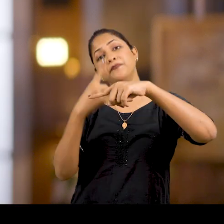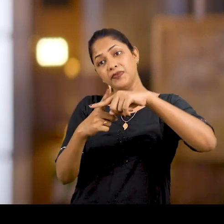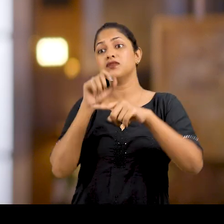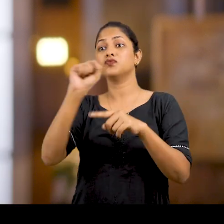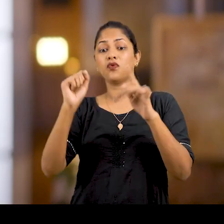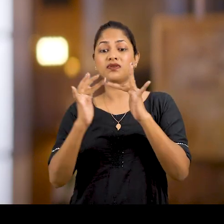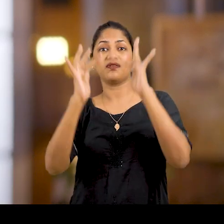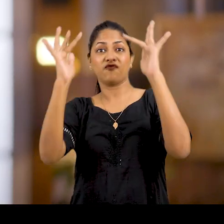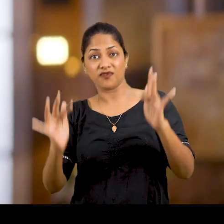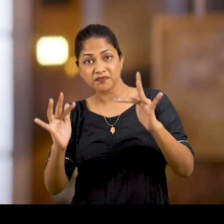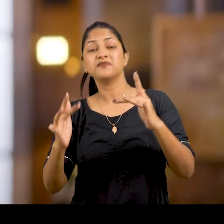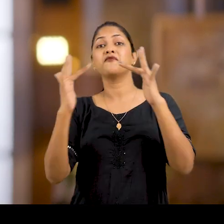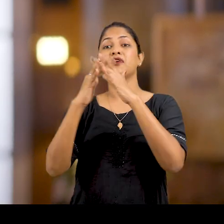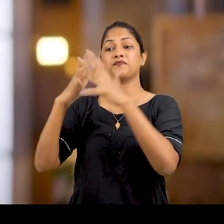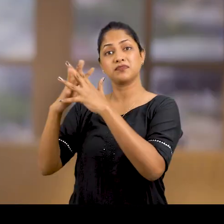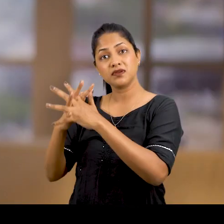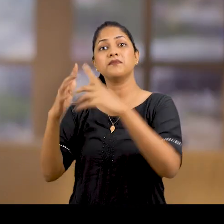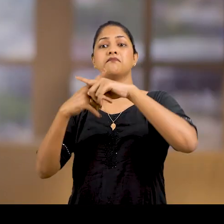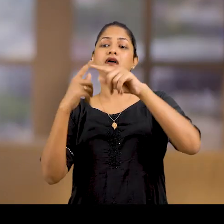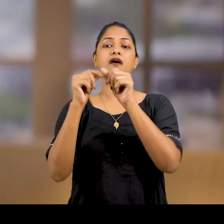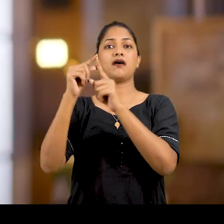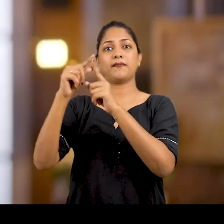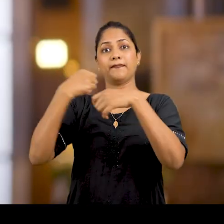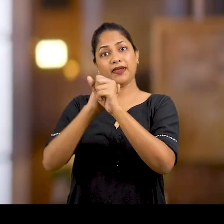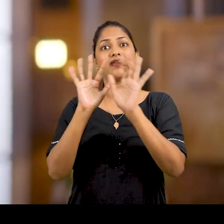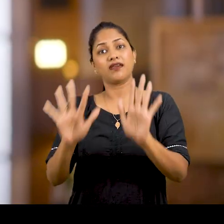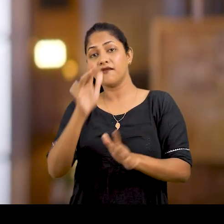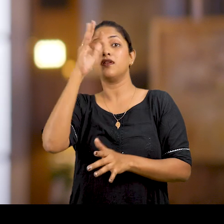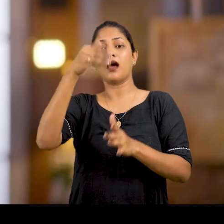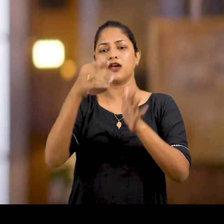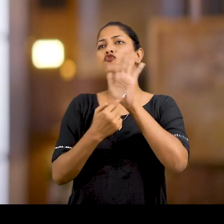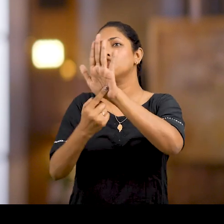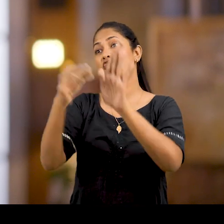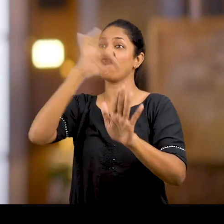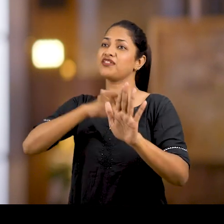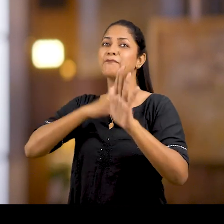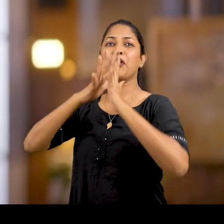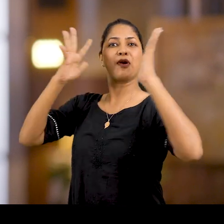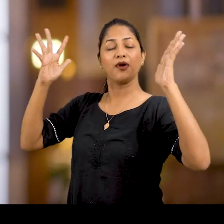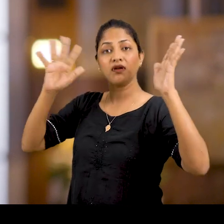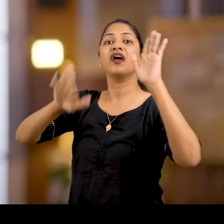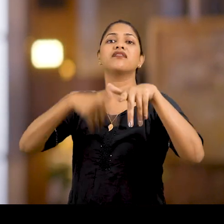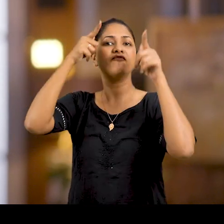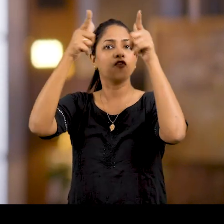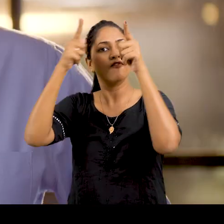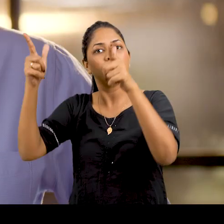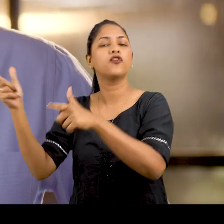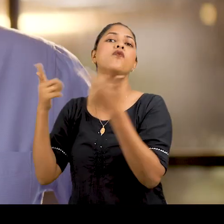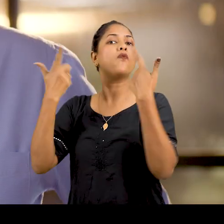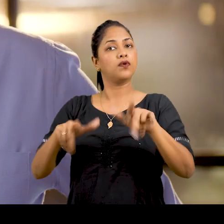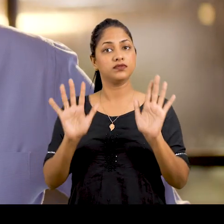నకిలీ వెబ్సైట్లు, యాప్లు తయారు చేయబడతాయి బ్రోకర్ల పేరు మీద. తద్వారా పెట్టుబడిదారులు మంచి లాభాల పేర్లతో వాళ్ళు చిక్కుకుపోయేలా